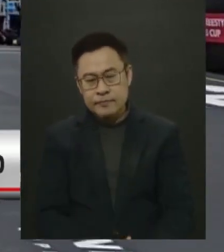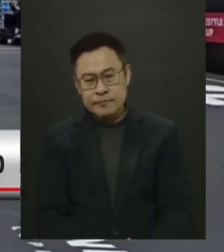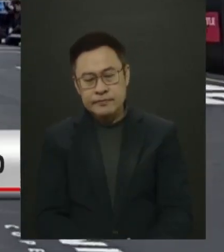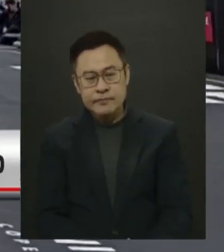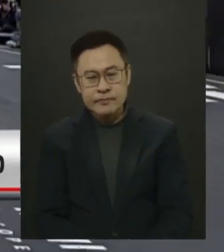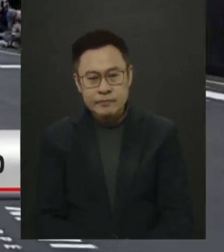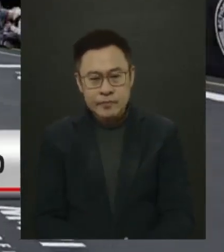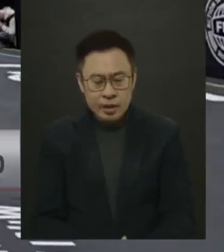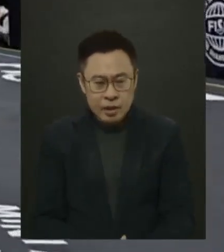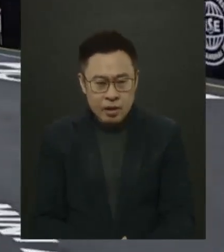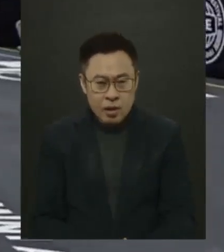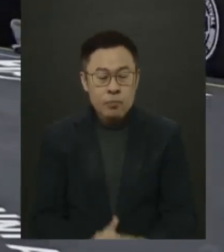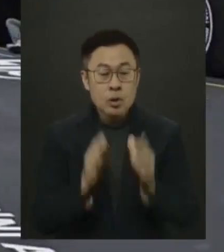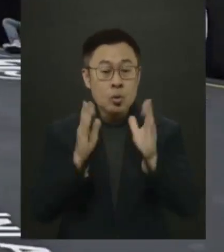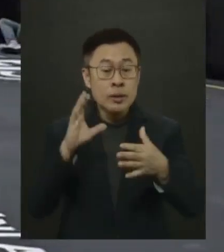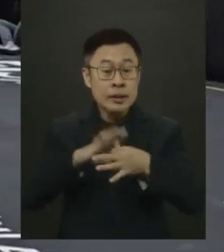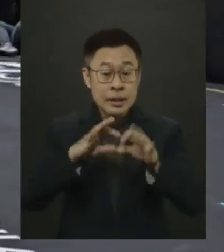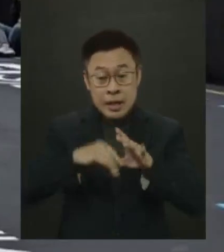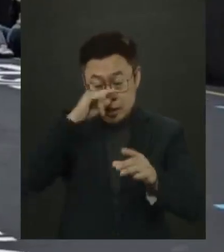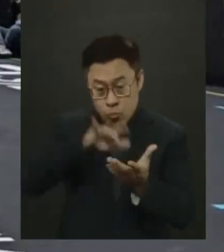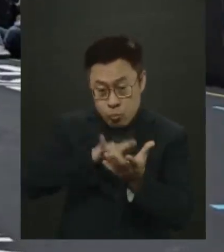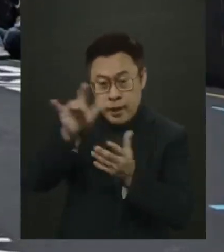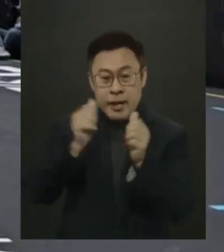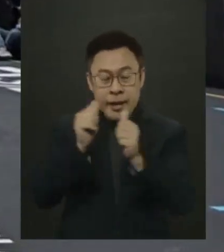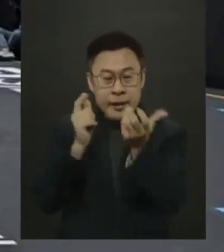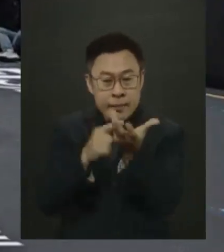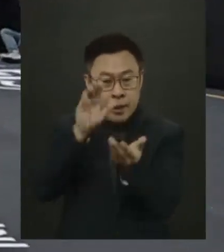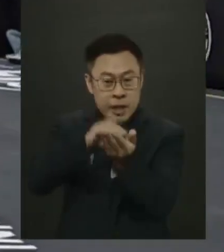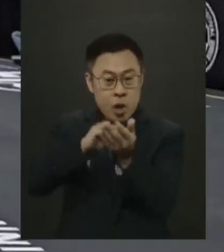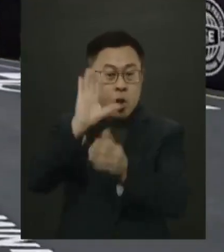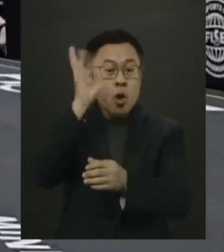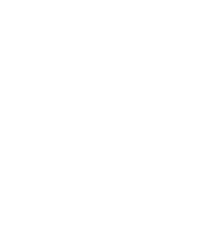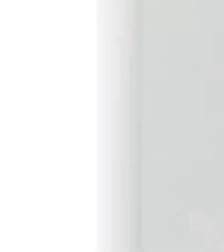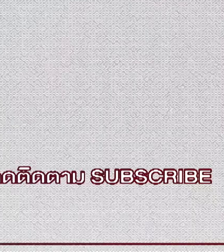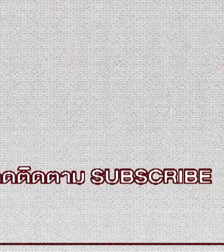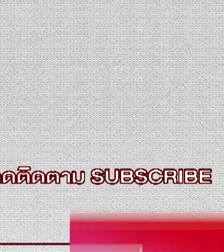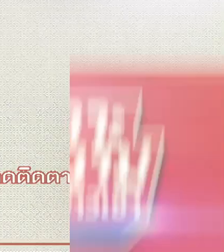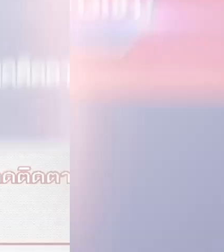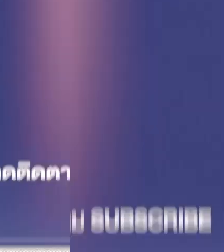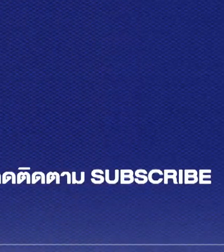ก็ถือว่าเป็นนักกีฬาไทยที่เดินทางไปแข่งขันในระดับนานาชาติแล้วก็ทำผลงานได้อย่างยอดเยี่ยมนะ ครับ